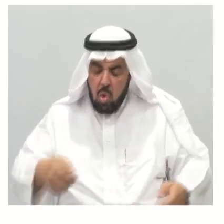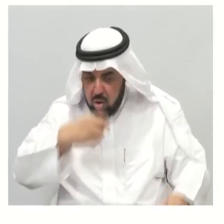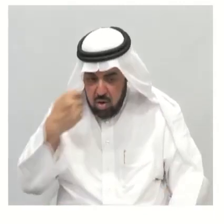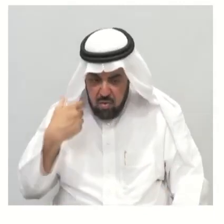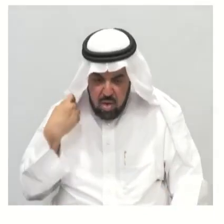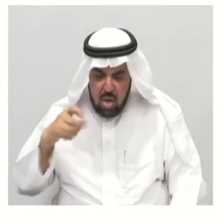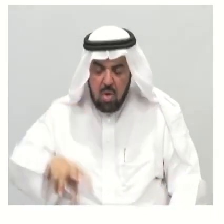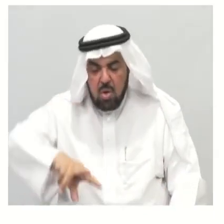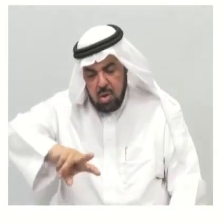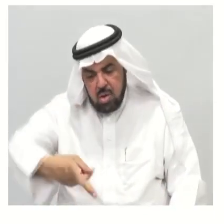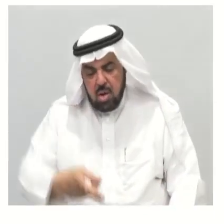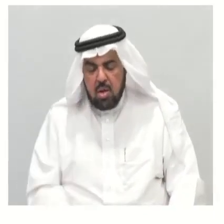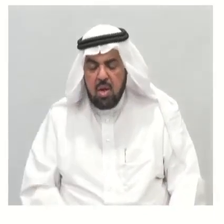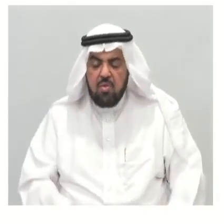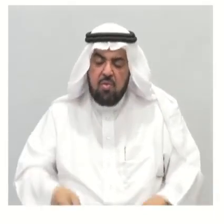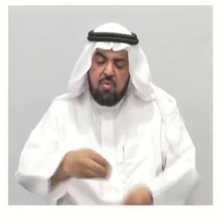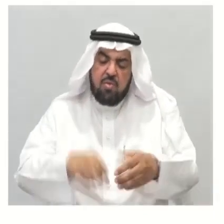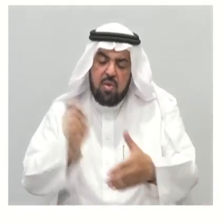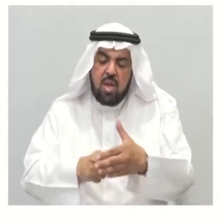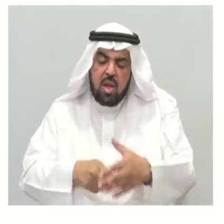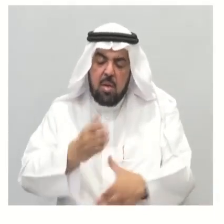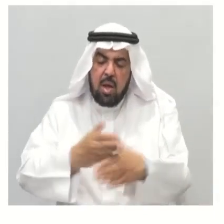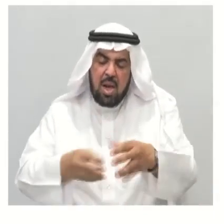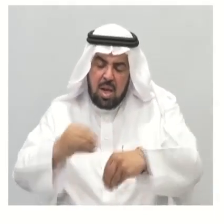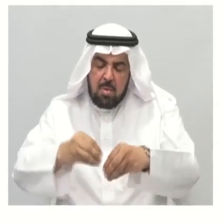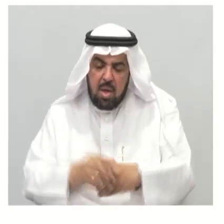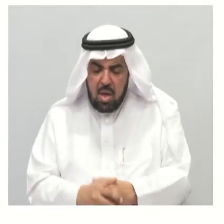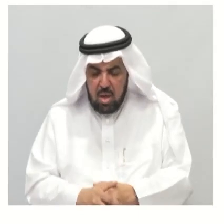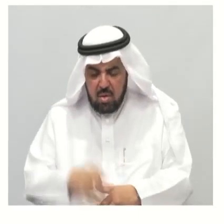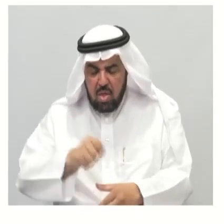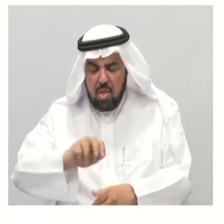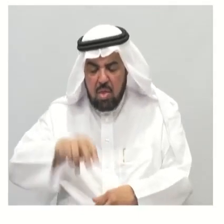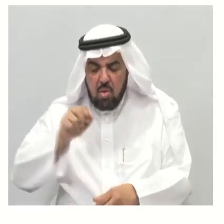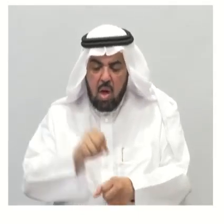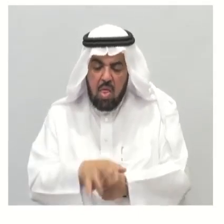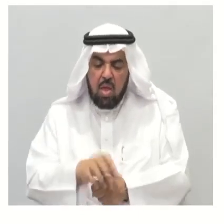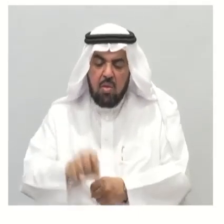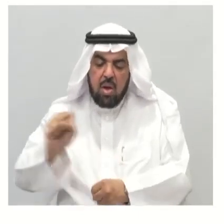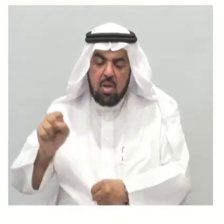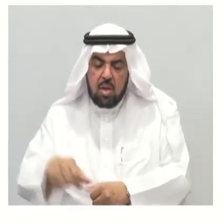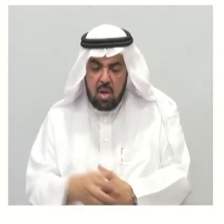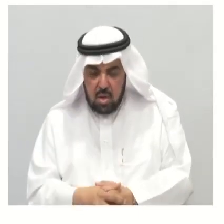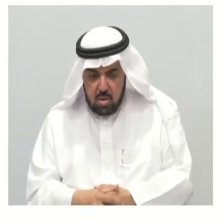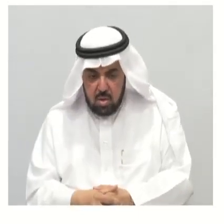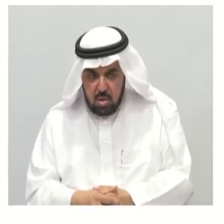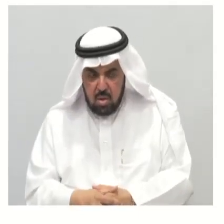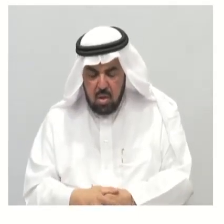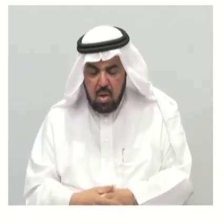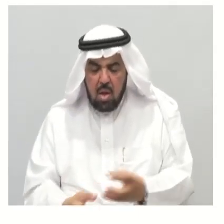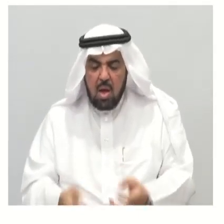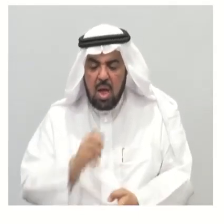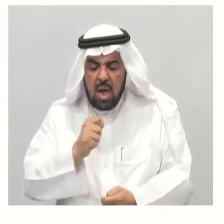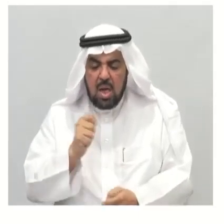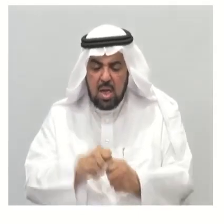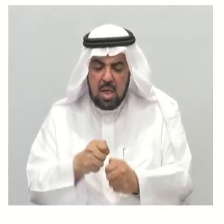يحدث تغير ممتاز في تركيبها الكيميائي فتؤثر في الخاصية لها. أيضاً الحجر الجيري يتفاعل